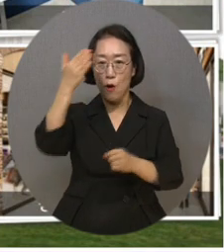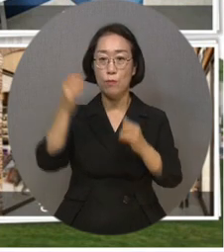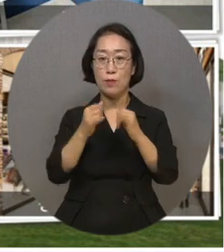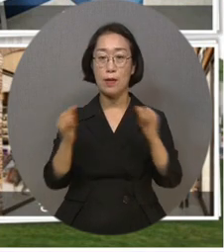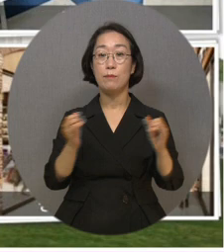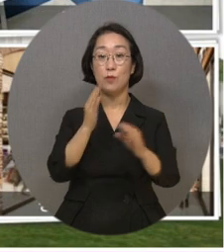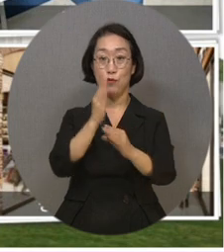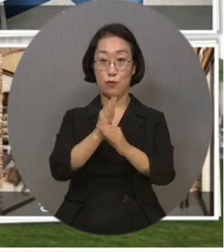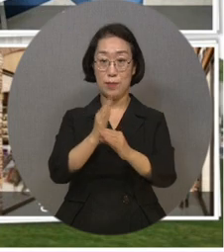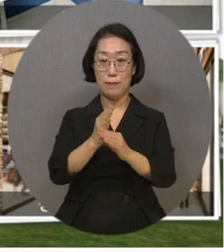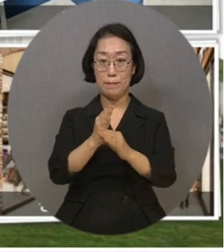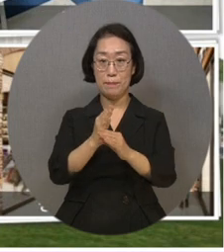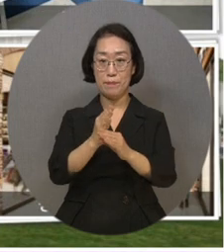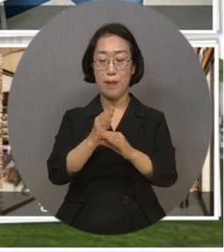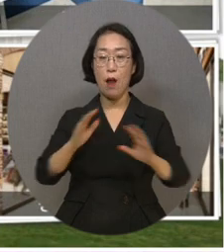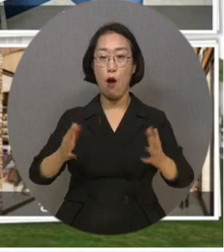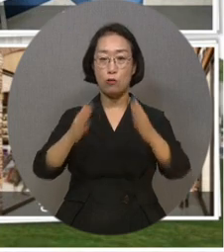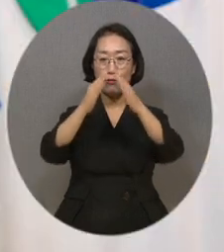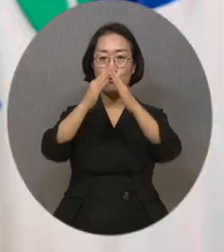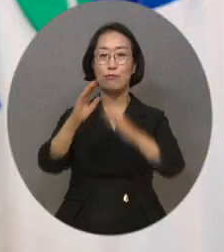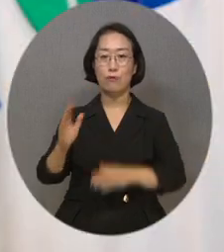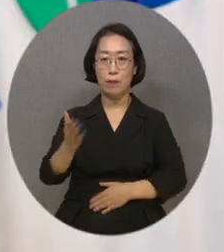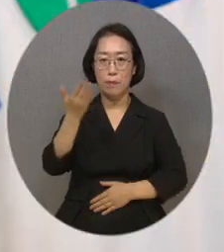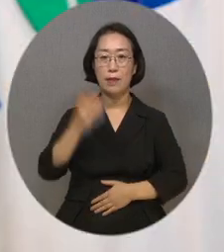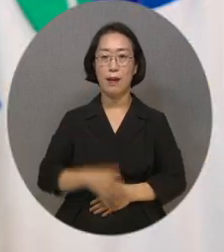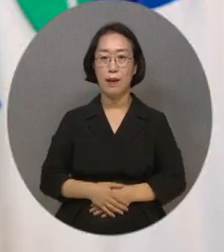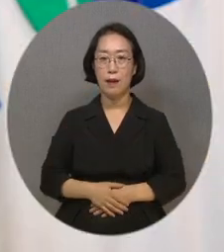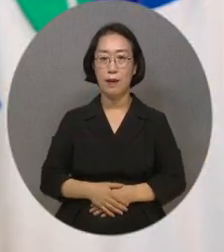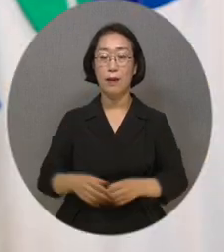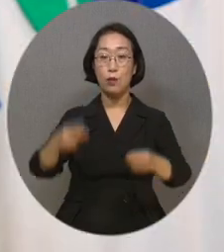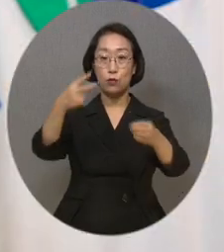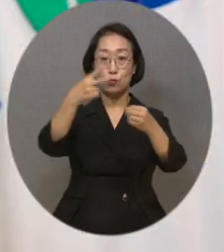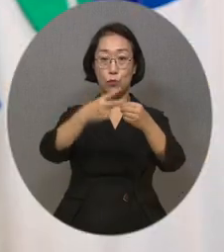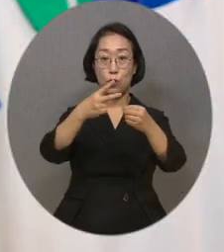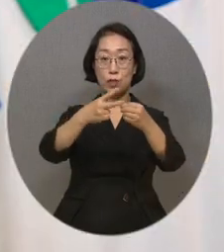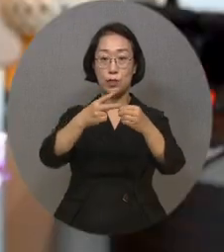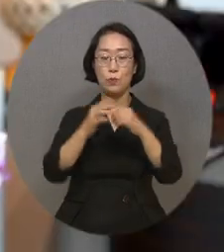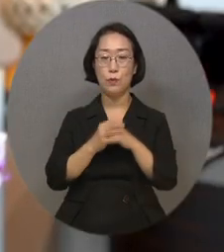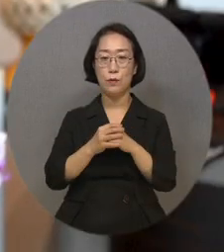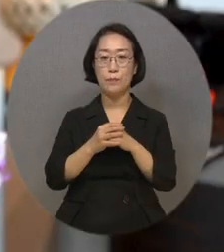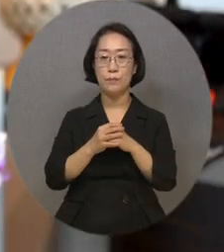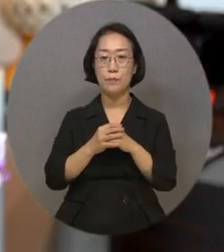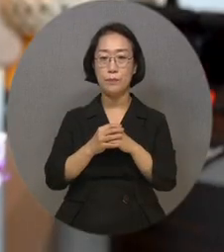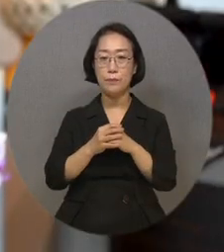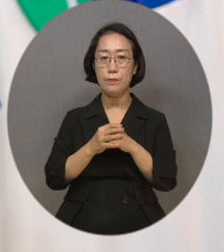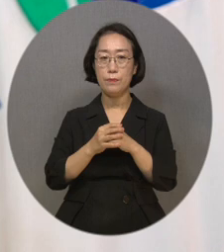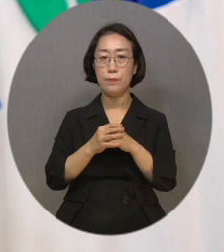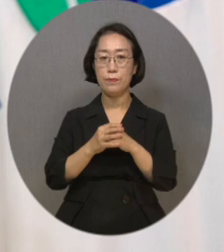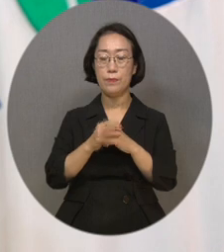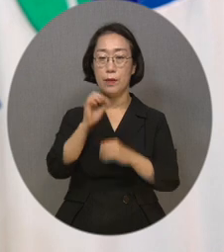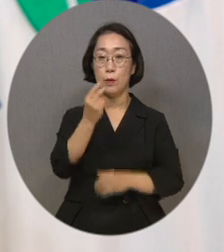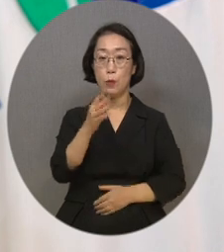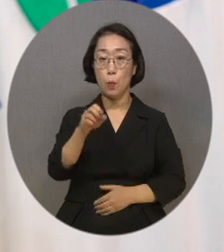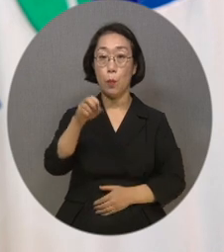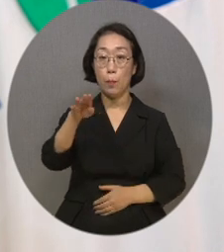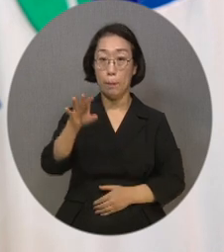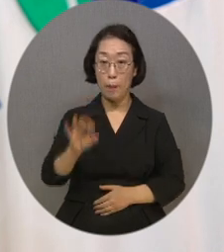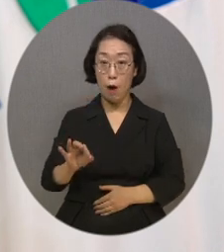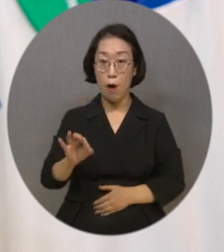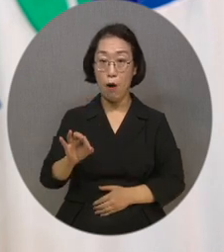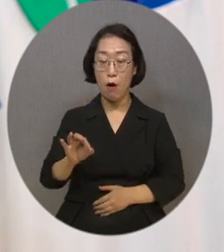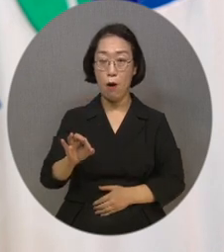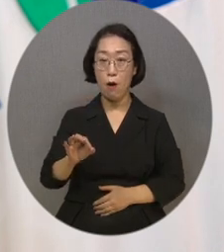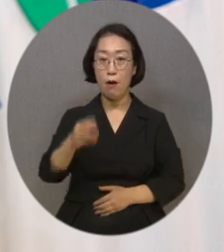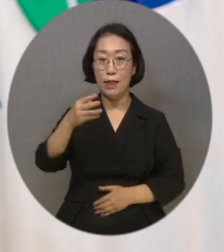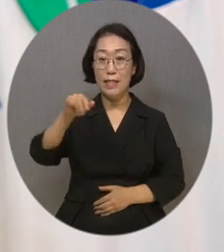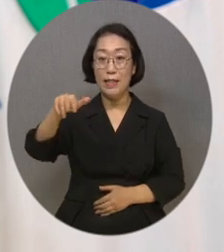복합 공간이 만들어지게 됩니다. 그리고 이제 두 번째로는 이제 저희가 용평 리조트라고 아시죠? 그